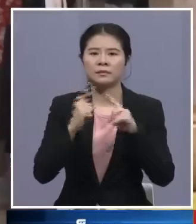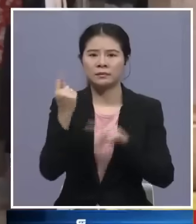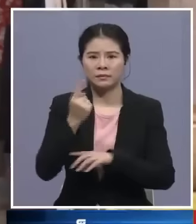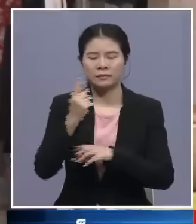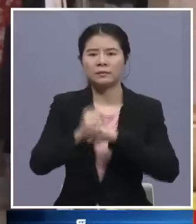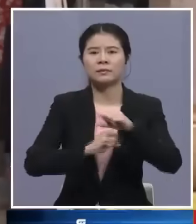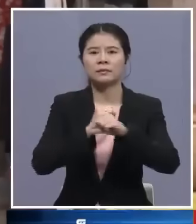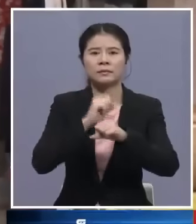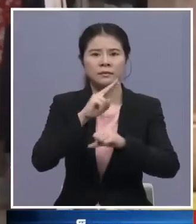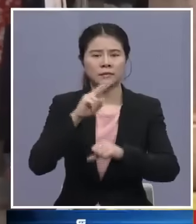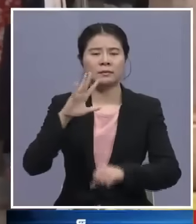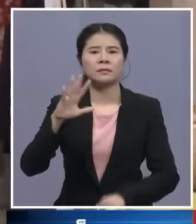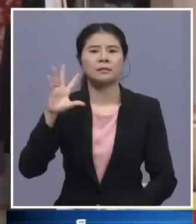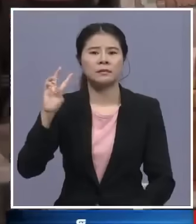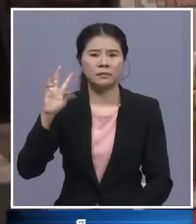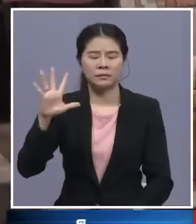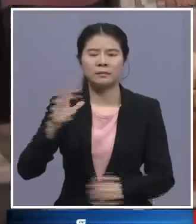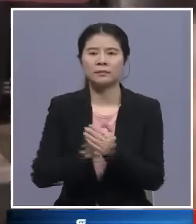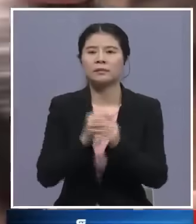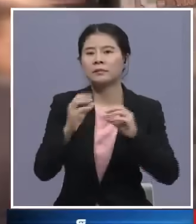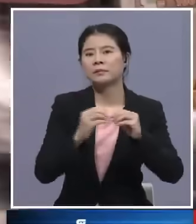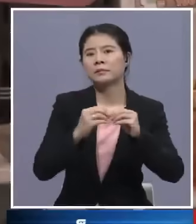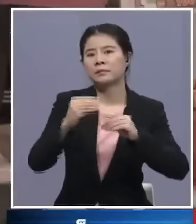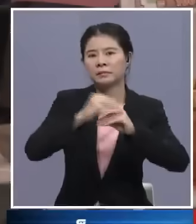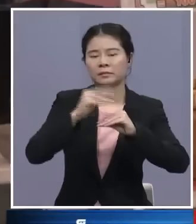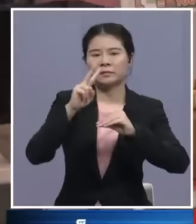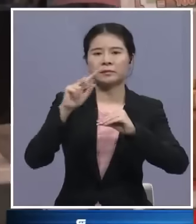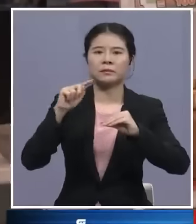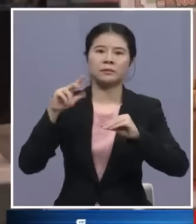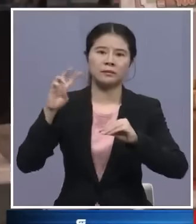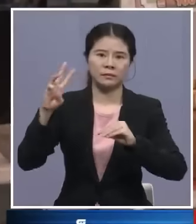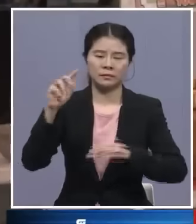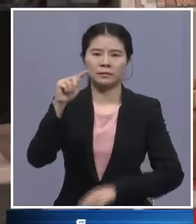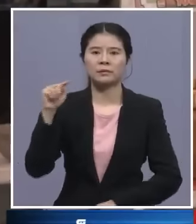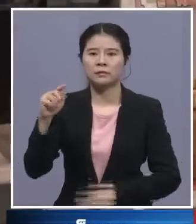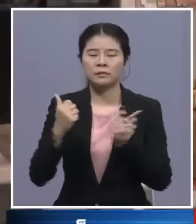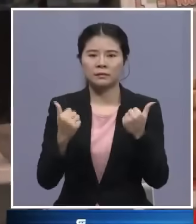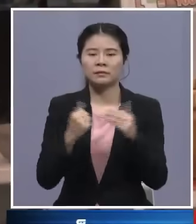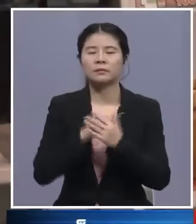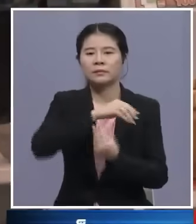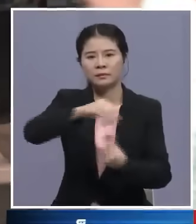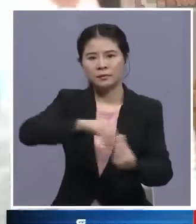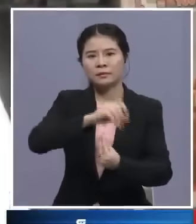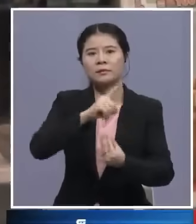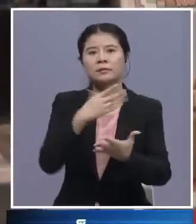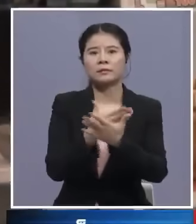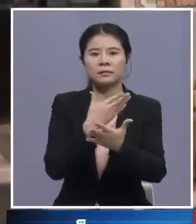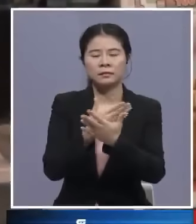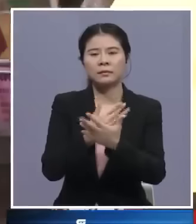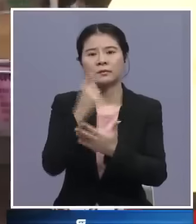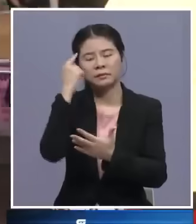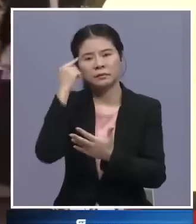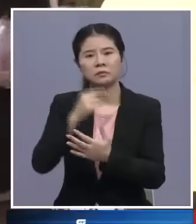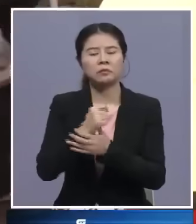65เติบโตเพียงแค่2.6%ในขณะที่ปัจจุบันเองนะครับสำนักงานเศรษฐกิจการคลังก็ลดการคาดการ GDP